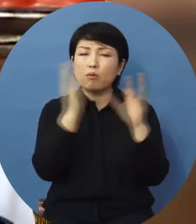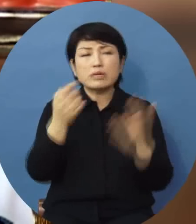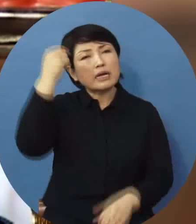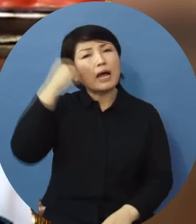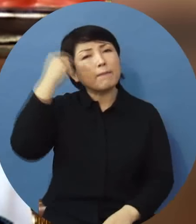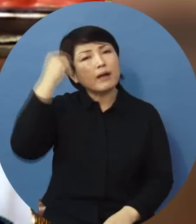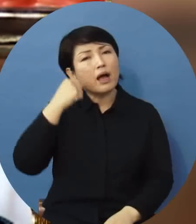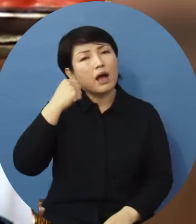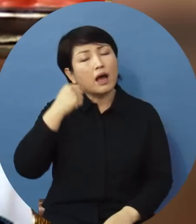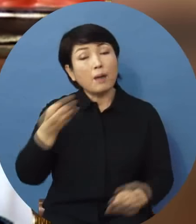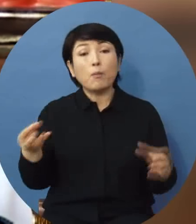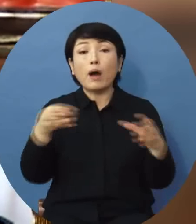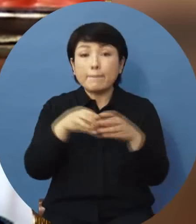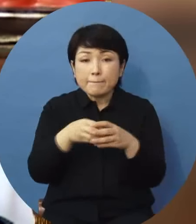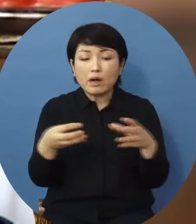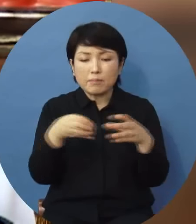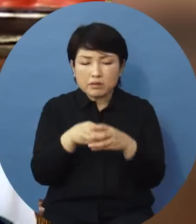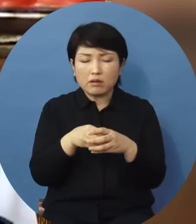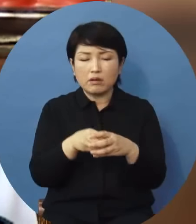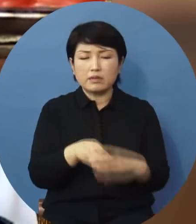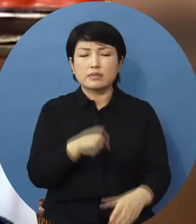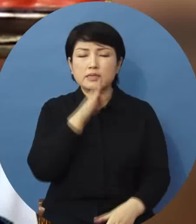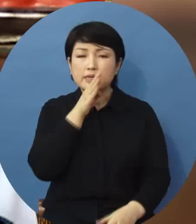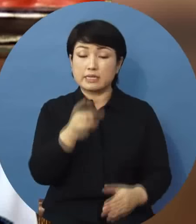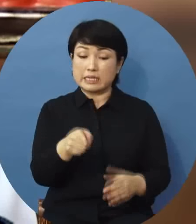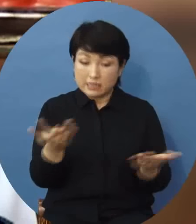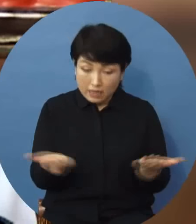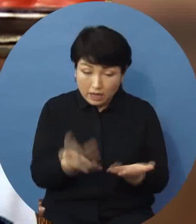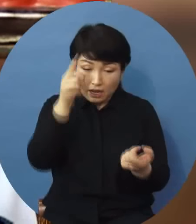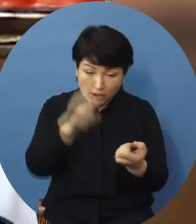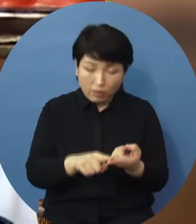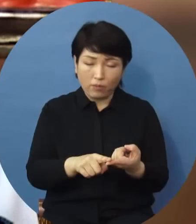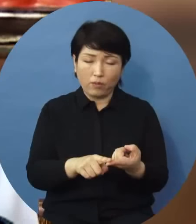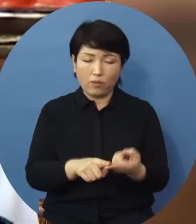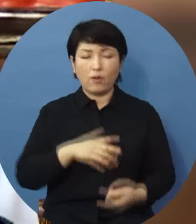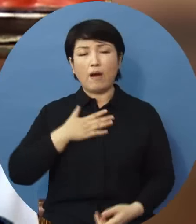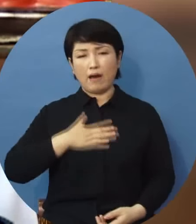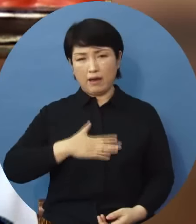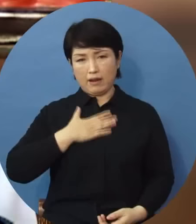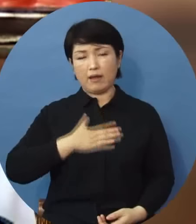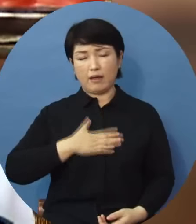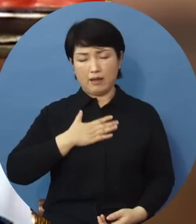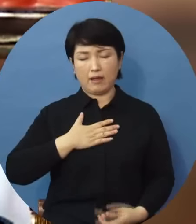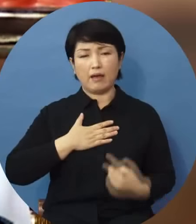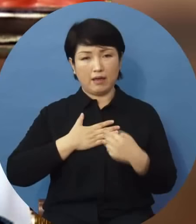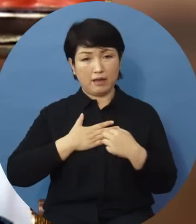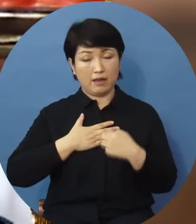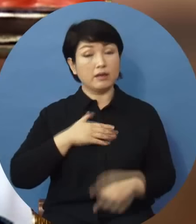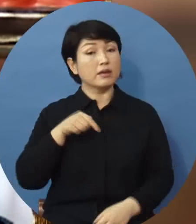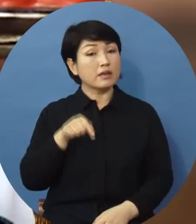이런 모든 것들을 포함해서 사실을 사실대로 있는 그대로 알아차리는